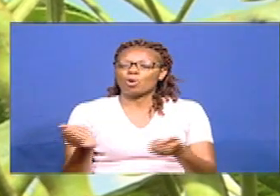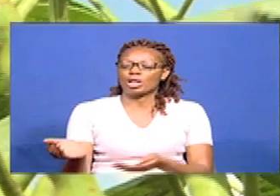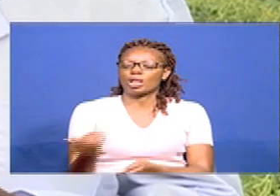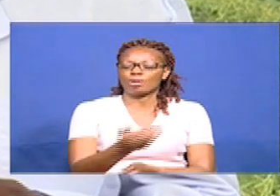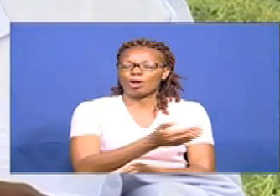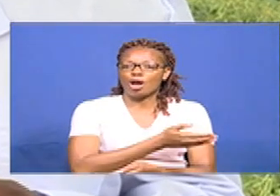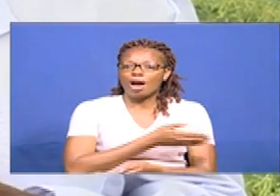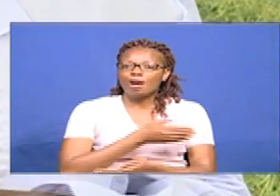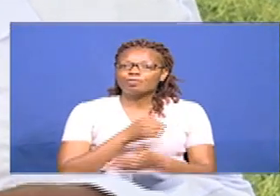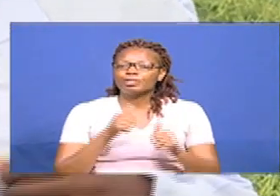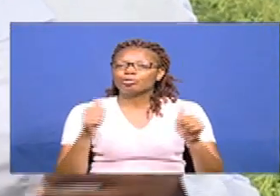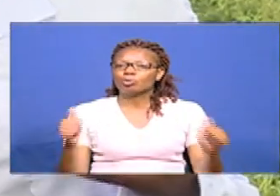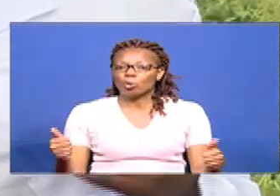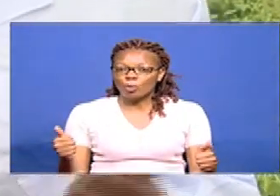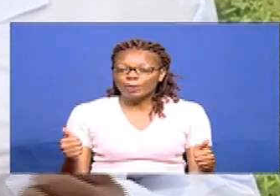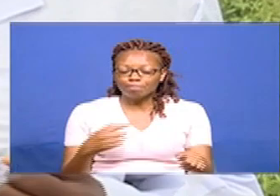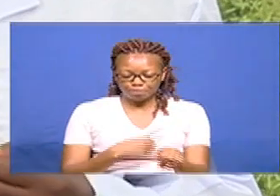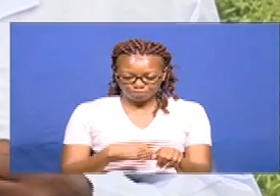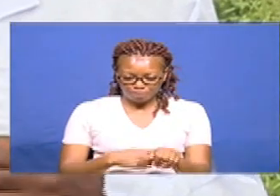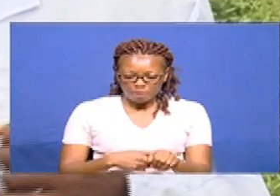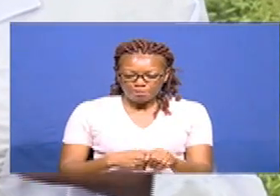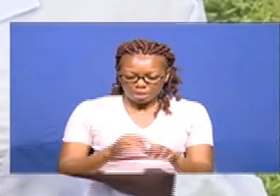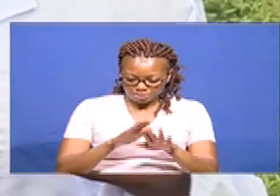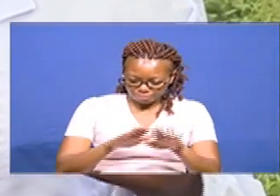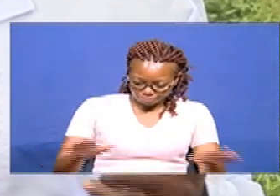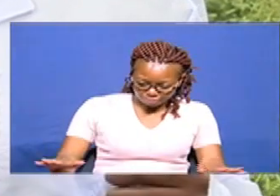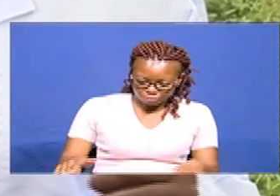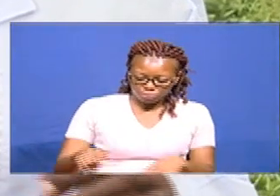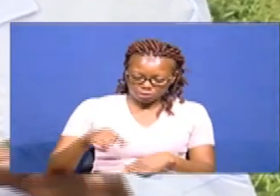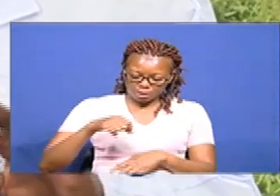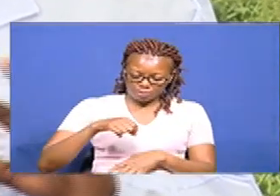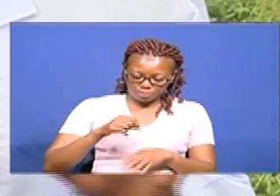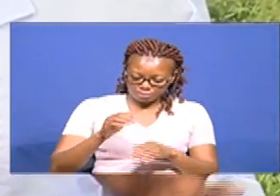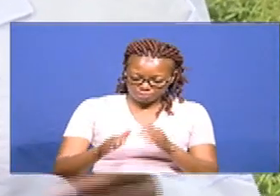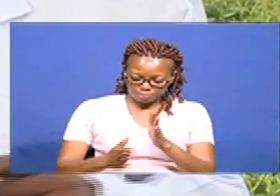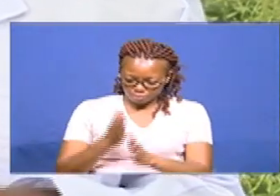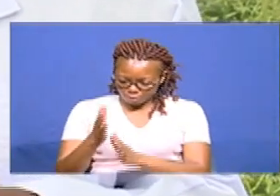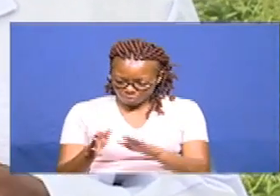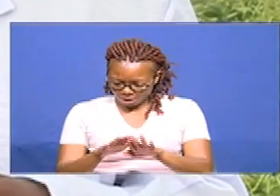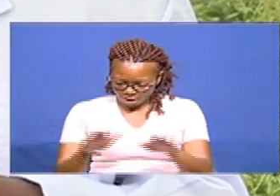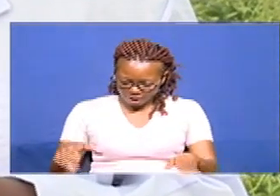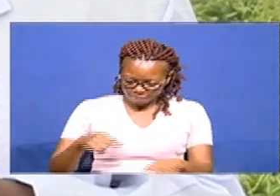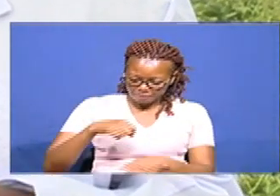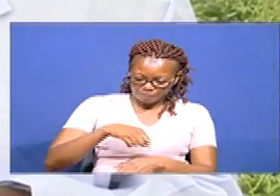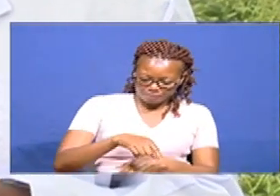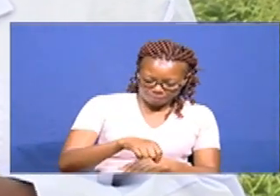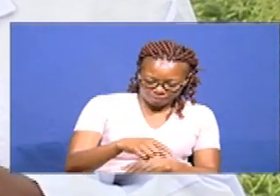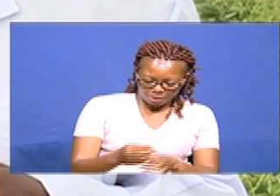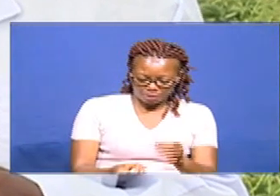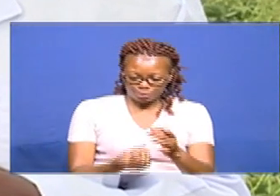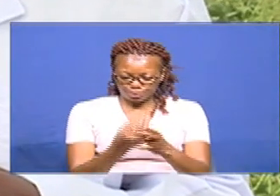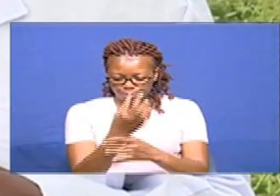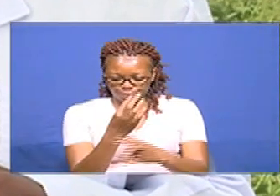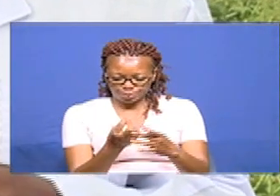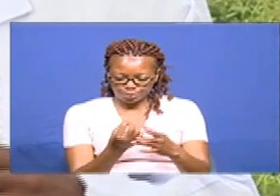kwa shambani, mpaka utunze ikiwa kwa shamba, upige ndawa vizuri, uondoe ile mindundu ndio ukivuna isiwe na ile imetobolewa